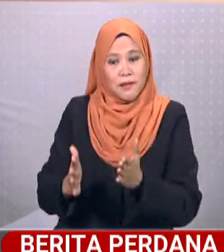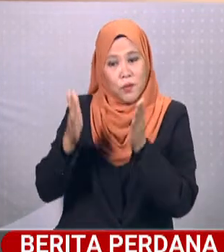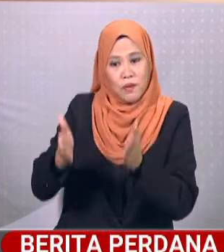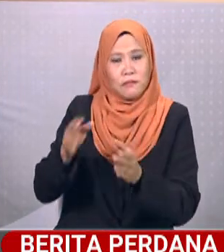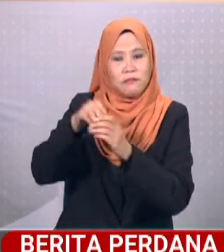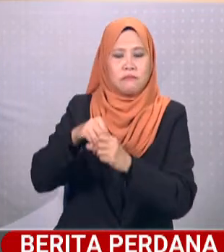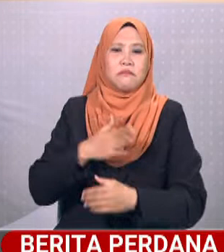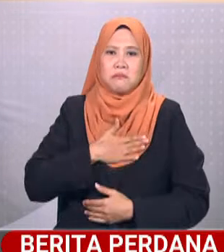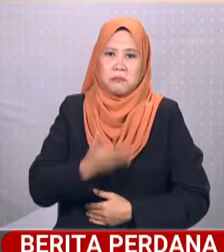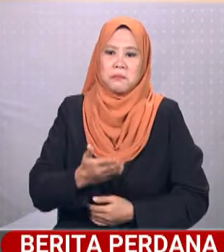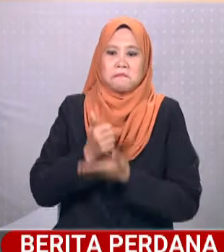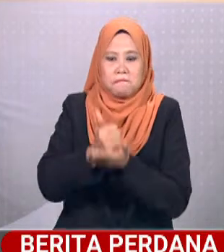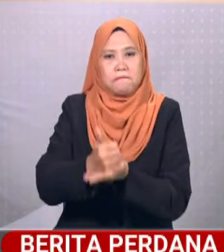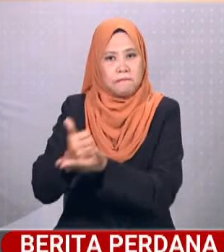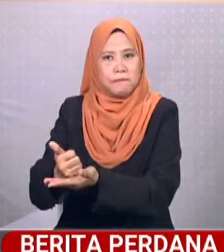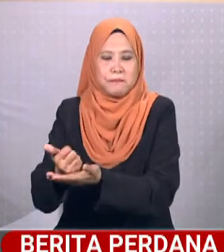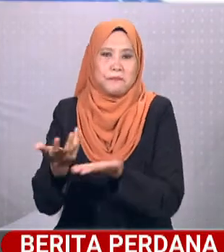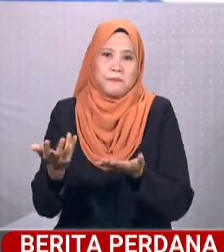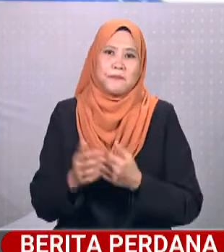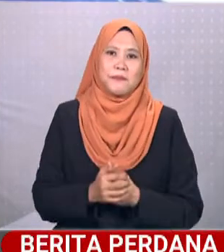oleh penghuni di penjara.